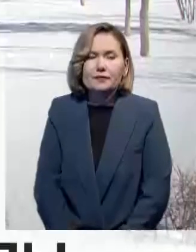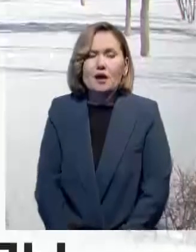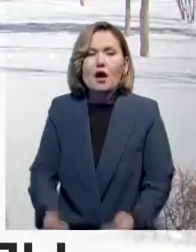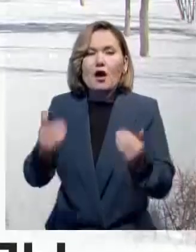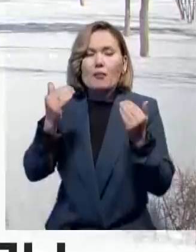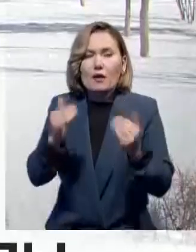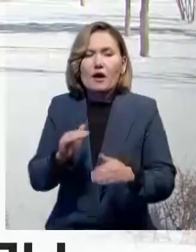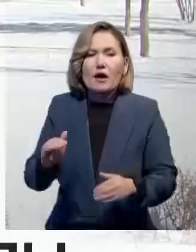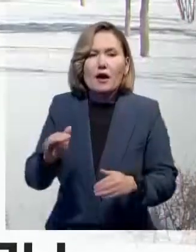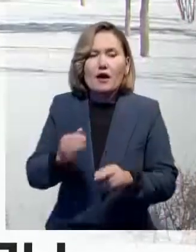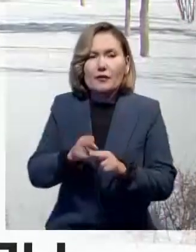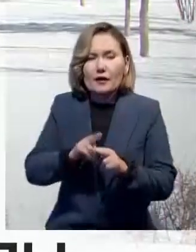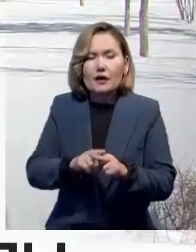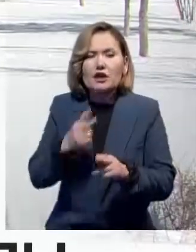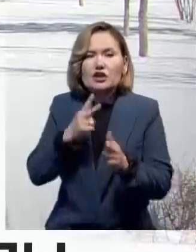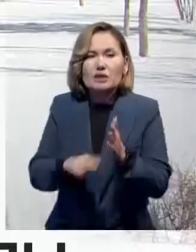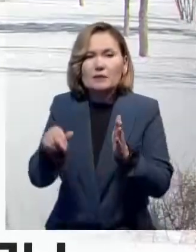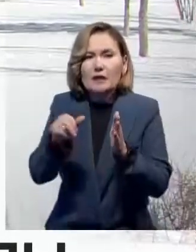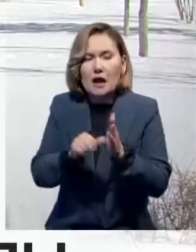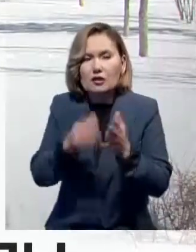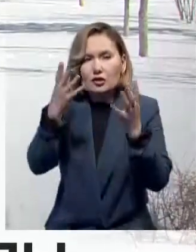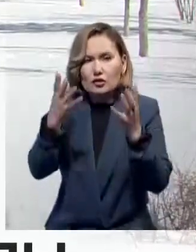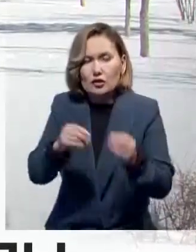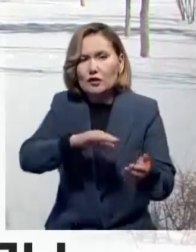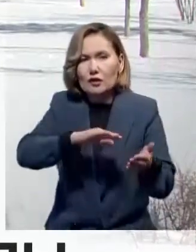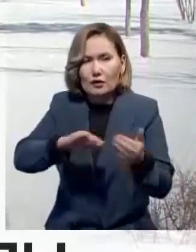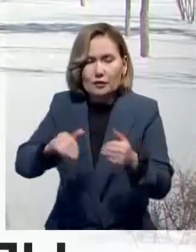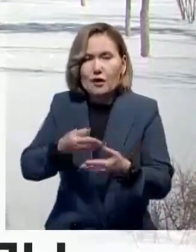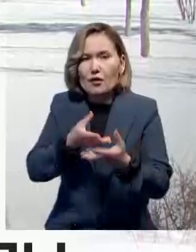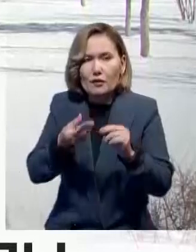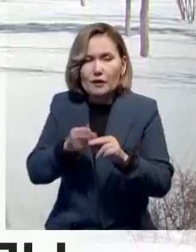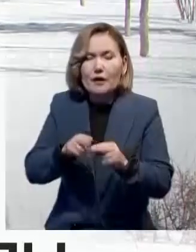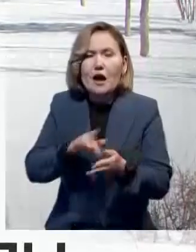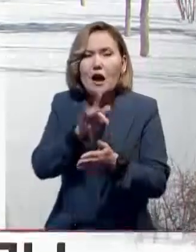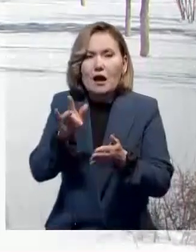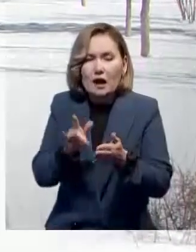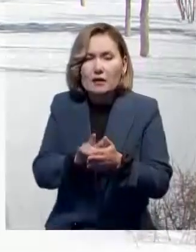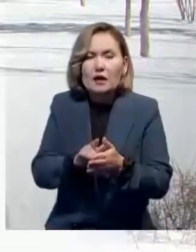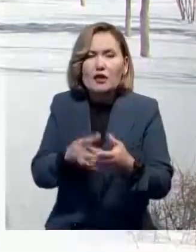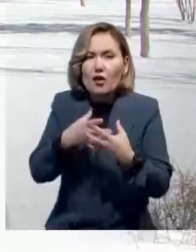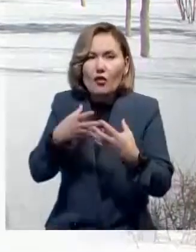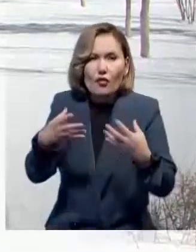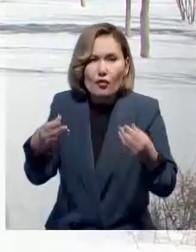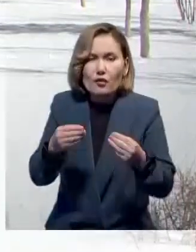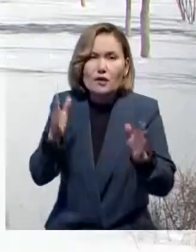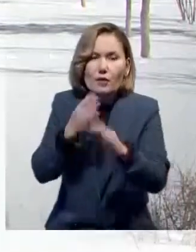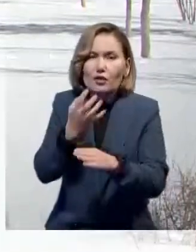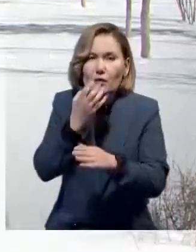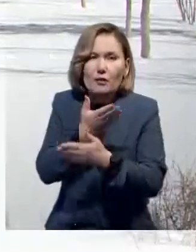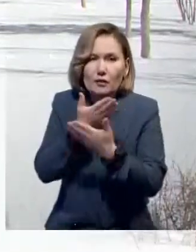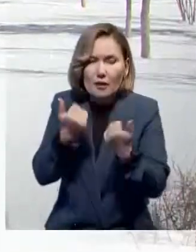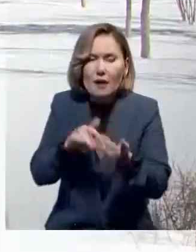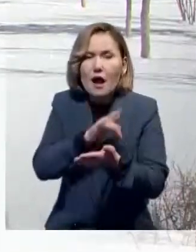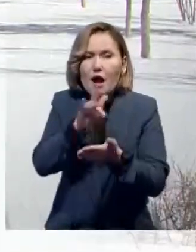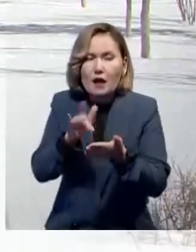Бүгін ақпанның 76-шы күні елордалықтар осылай деп әзілдеп жүр. Себебі қалада көктемнің иісі де сезілмейді. Шаһарды